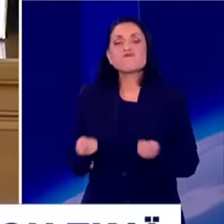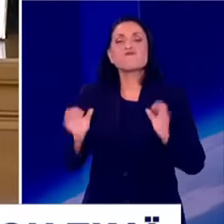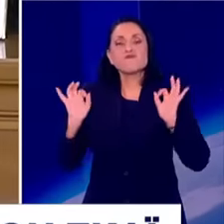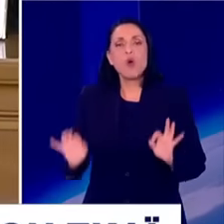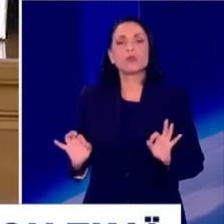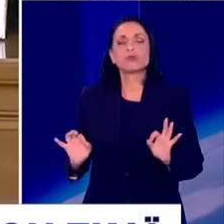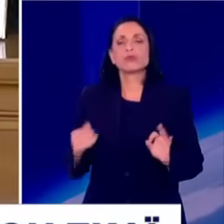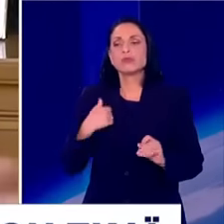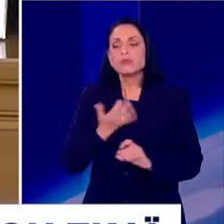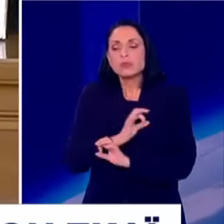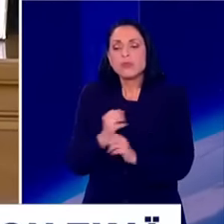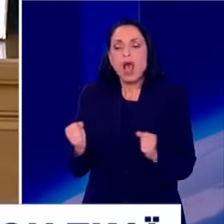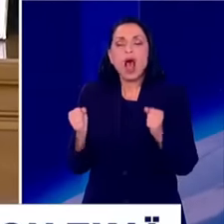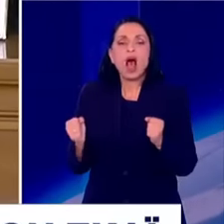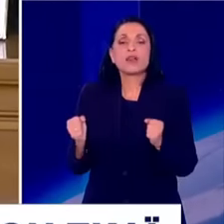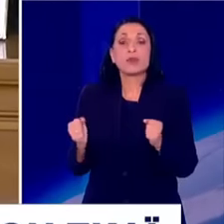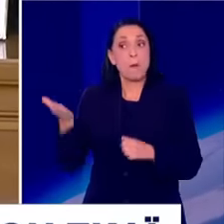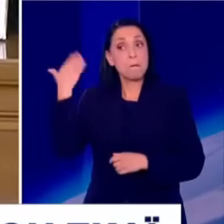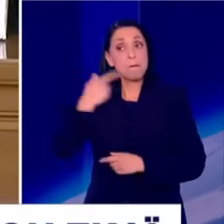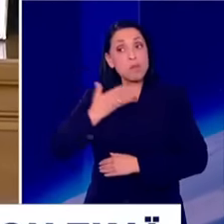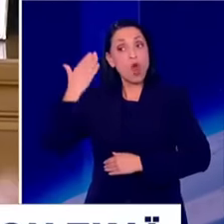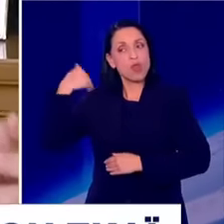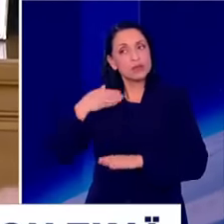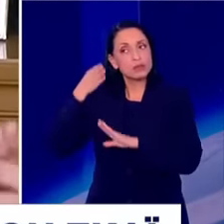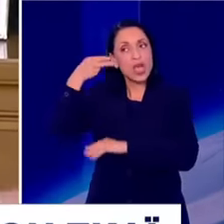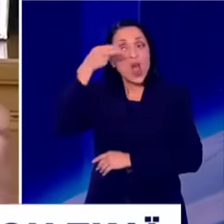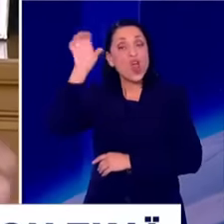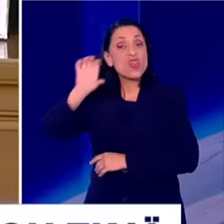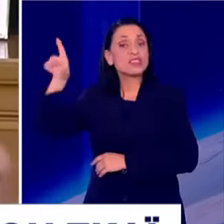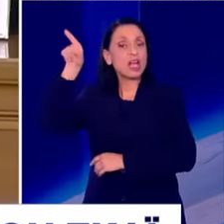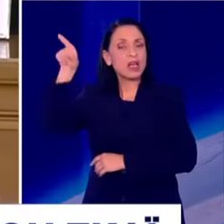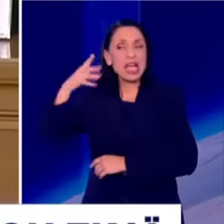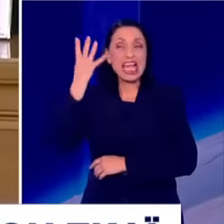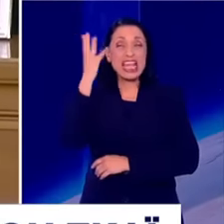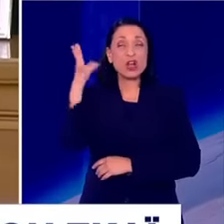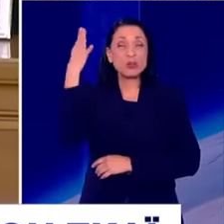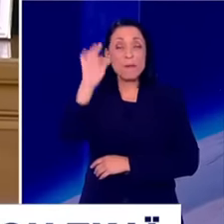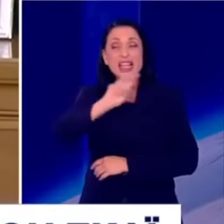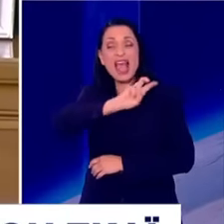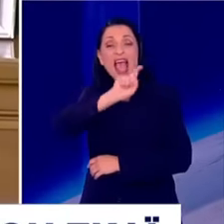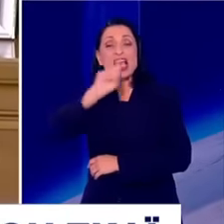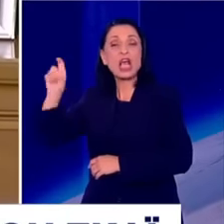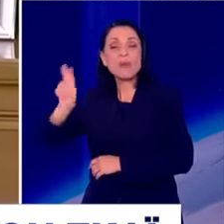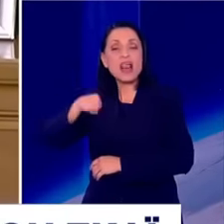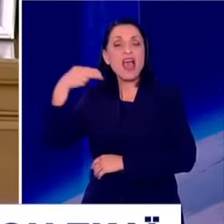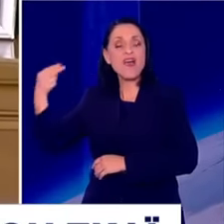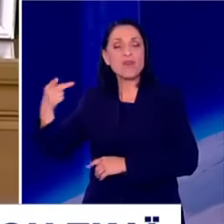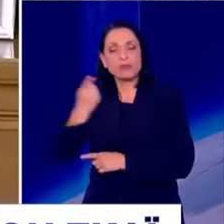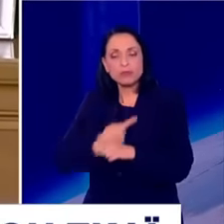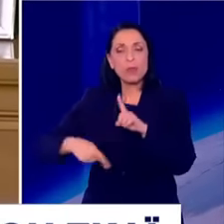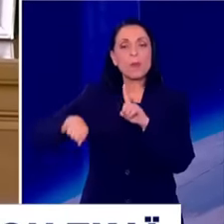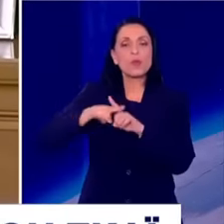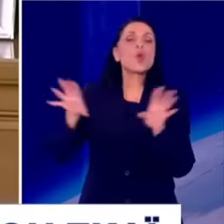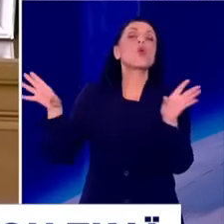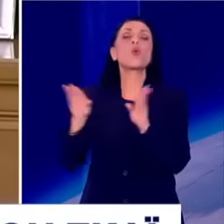πώς κάνουμε τα τρένα μας πιο ασφαλή. Προχθές βρέθηκα στη Θεσσαλία. 450 εκατομμύρια ευρώ σε πρόσθετα έργα σιδηροδρομικά